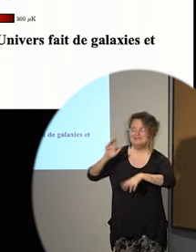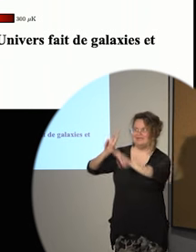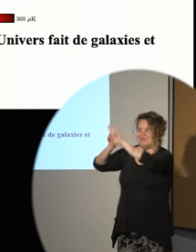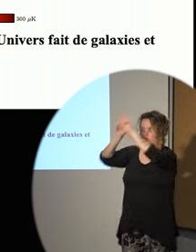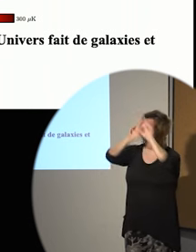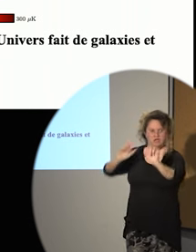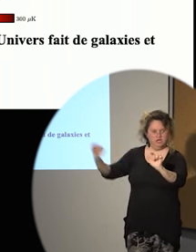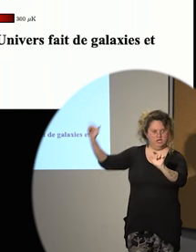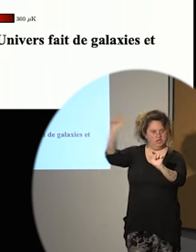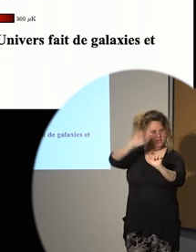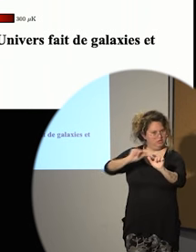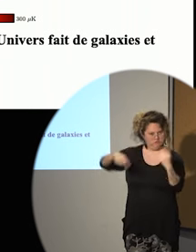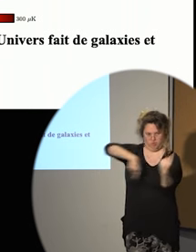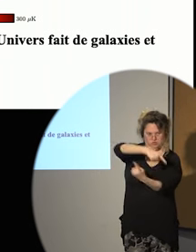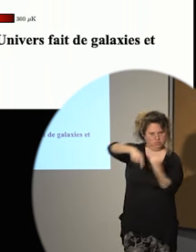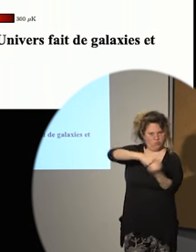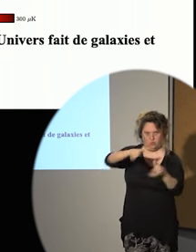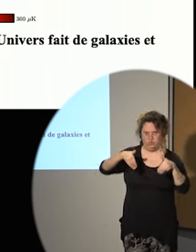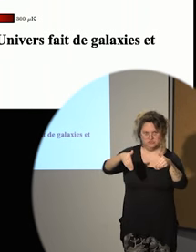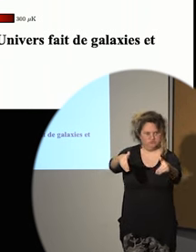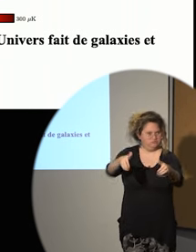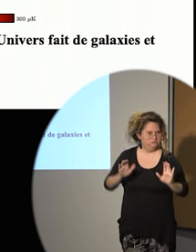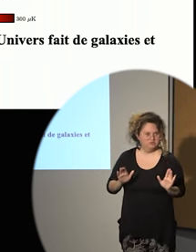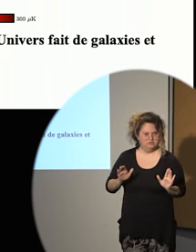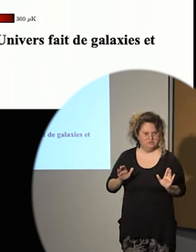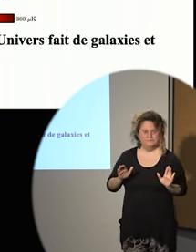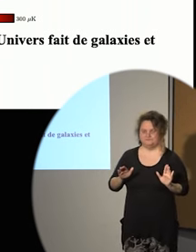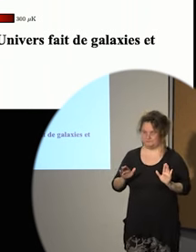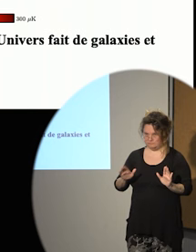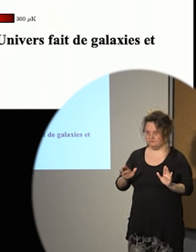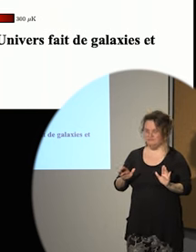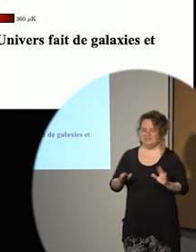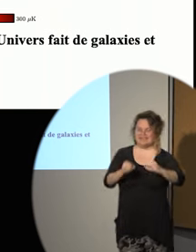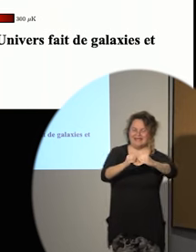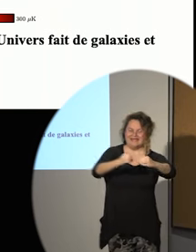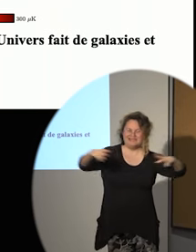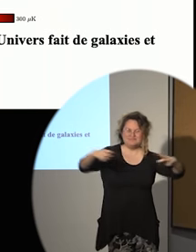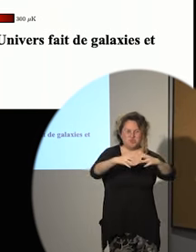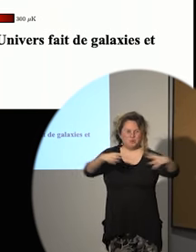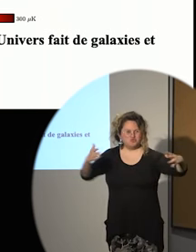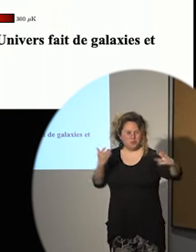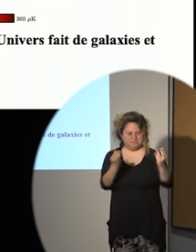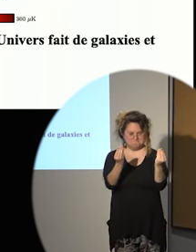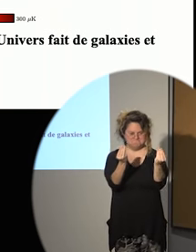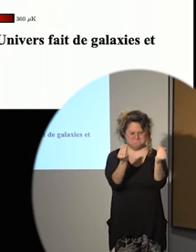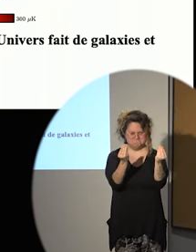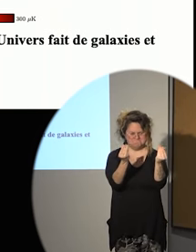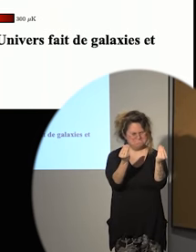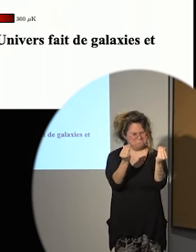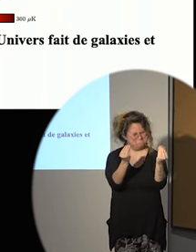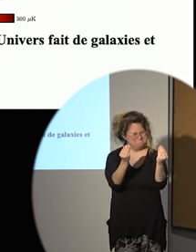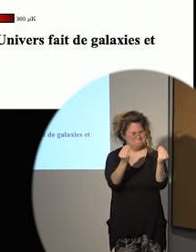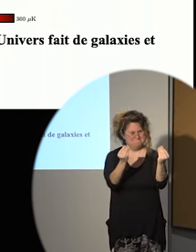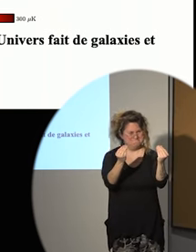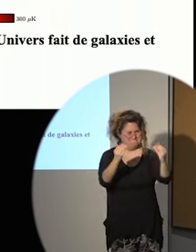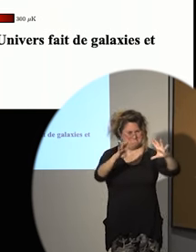Donc lui, il n'a aucune raison d'être en expansion. Ce qui est en expansion, c'est vraiment la texture de l'univers. Et la texture de l'univers, elle est faite, les